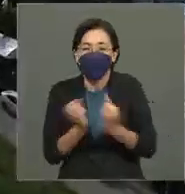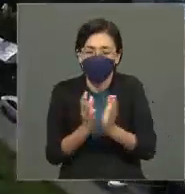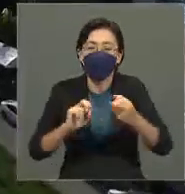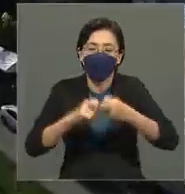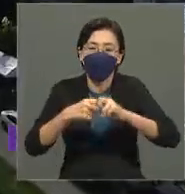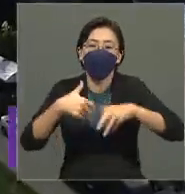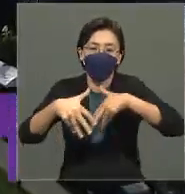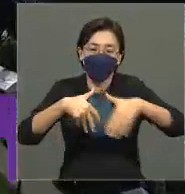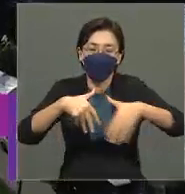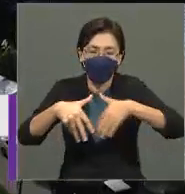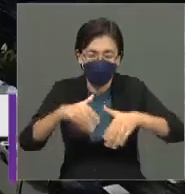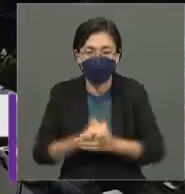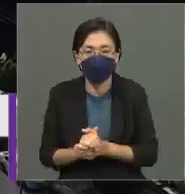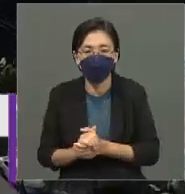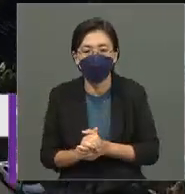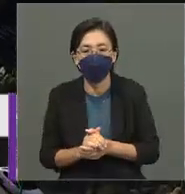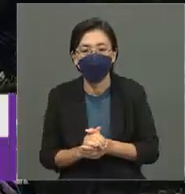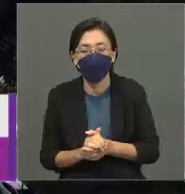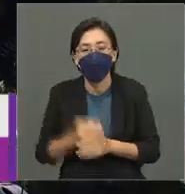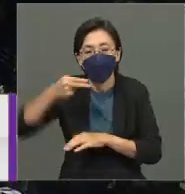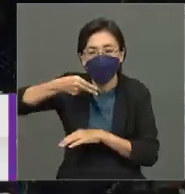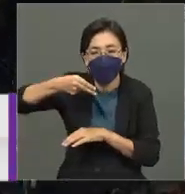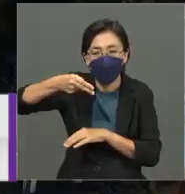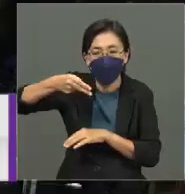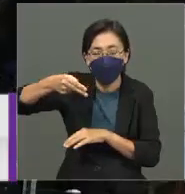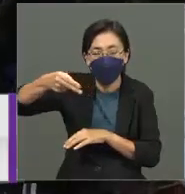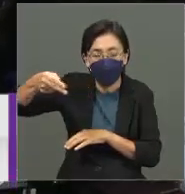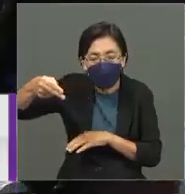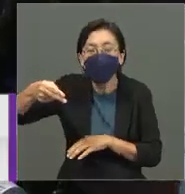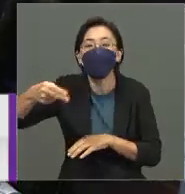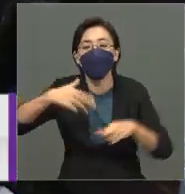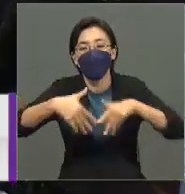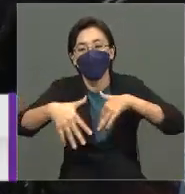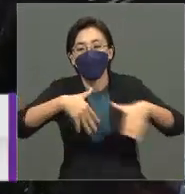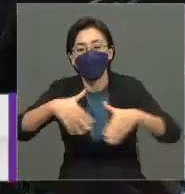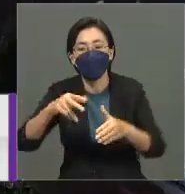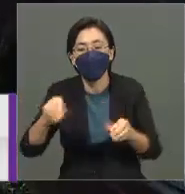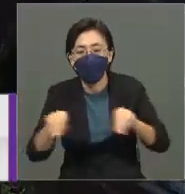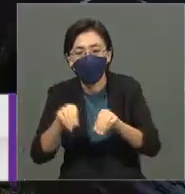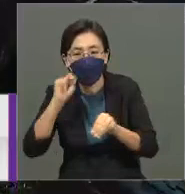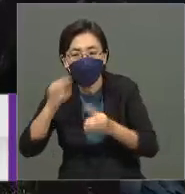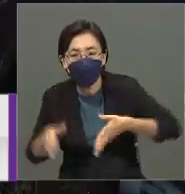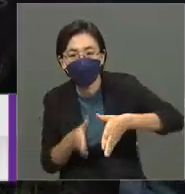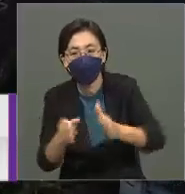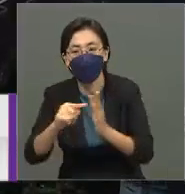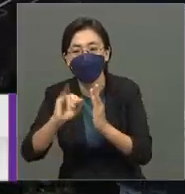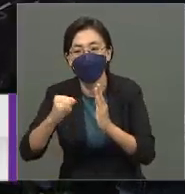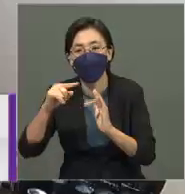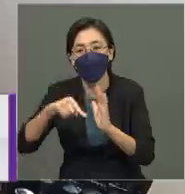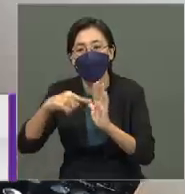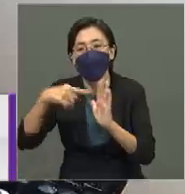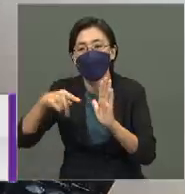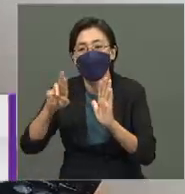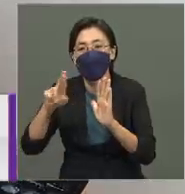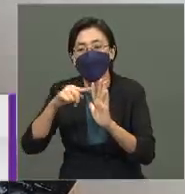สูงของชุมชนวัดโพเงินนะครับแล้วก็ชุมชนบางแคในซึ่งอยู่ริมแม่น้ำเจ้าพระยานะครับชุมชนวัดโพเงินจะ